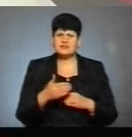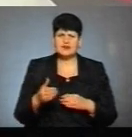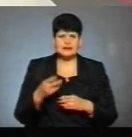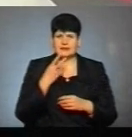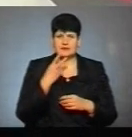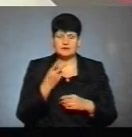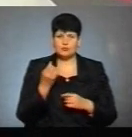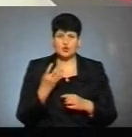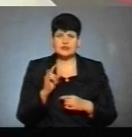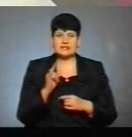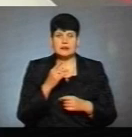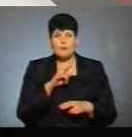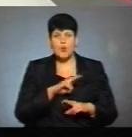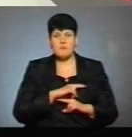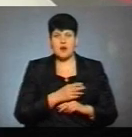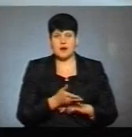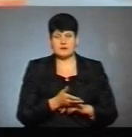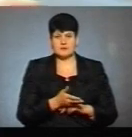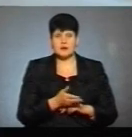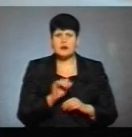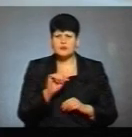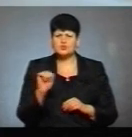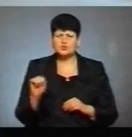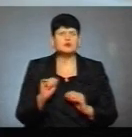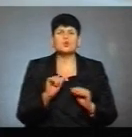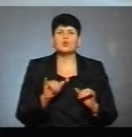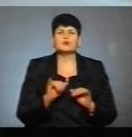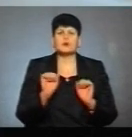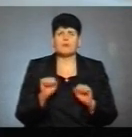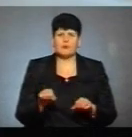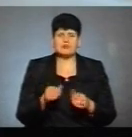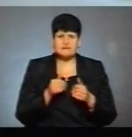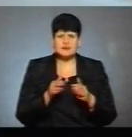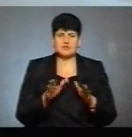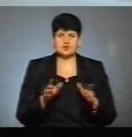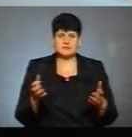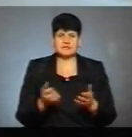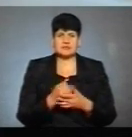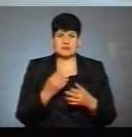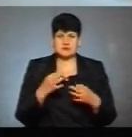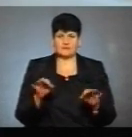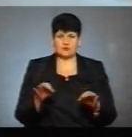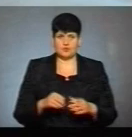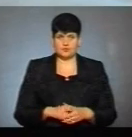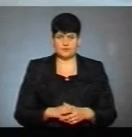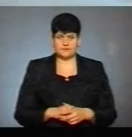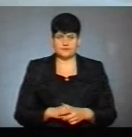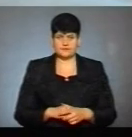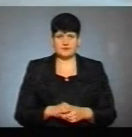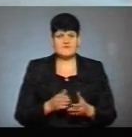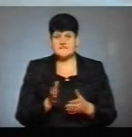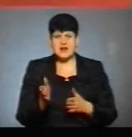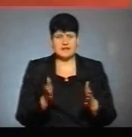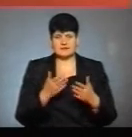дивитись просто, як дитина вмирає, а просто стукати куди тільки можна, де відкрито, для того, щоб знайти оце свободу, це звільнення. Тому що варіантів